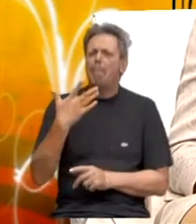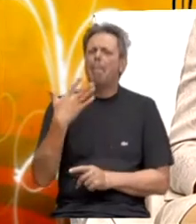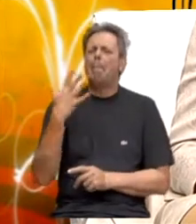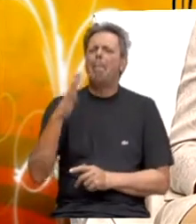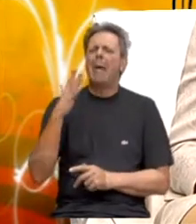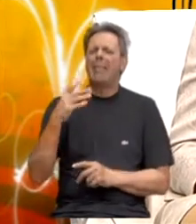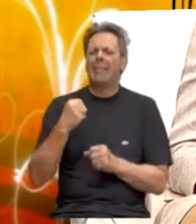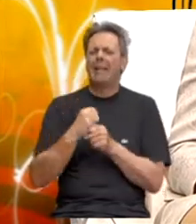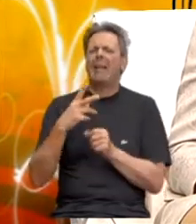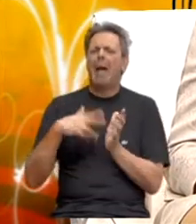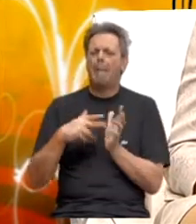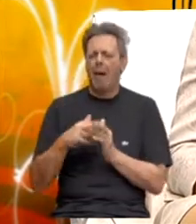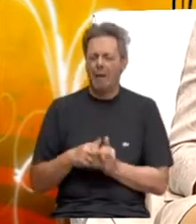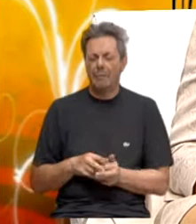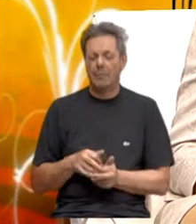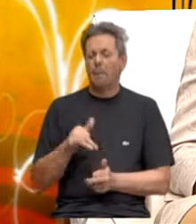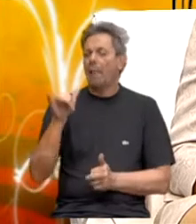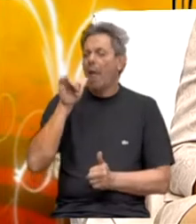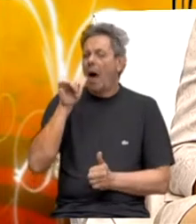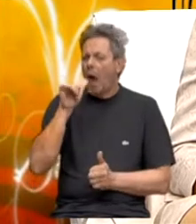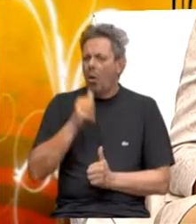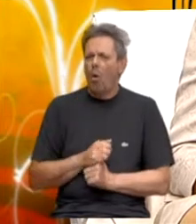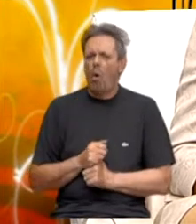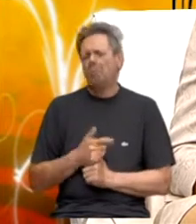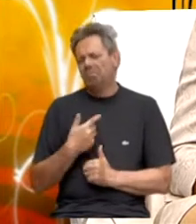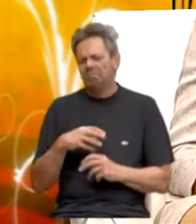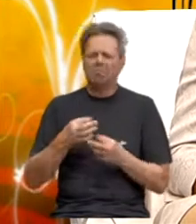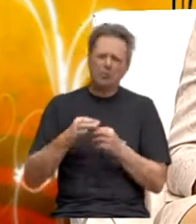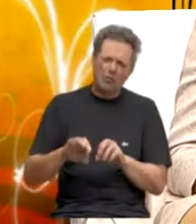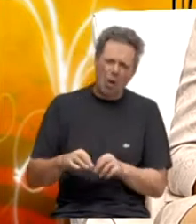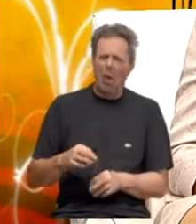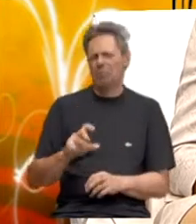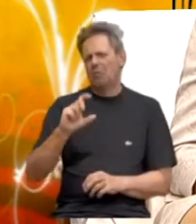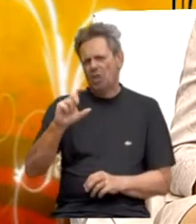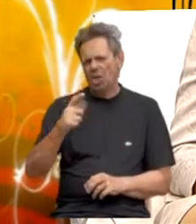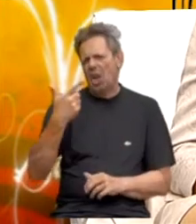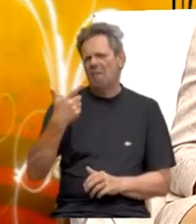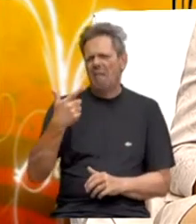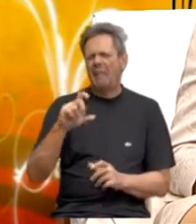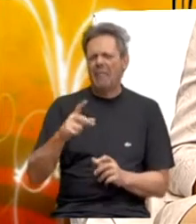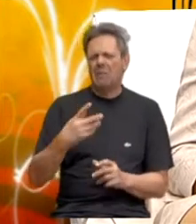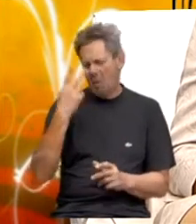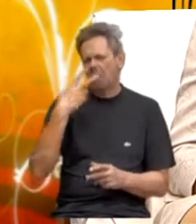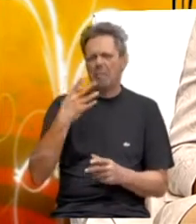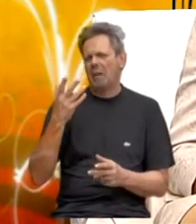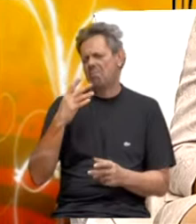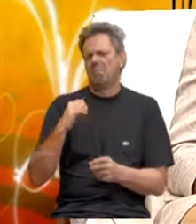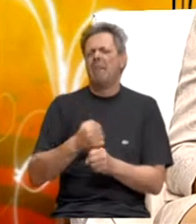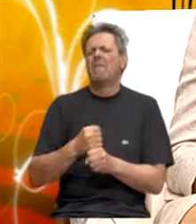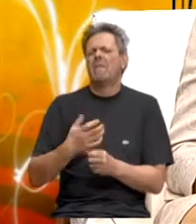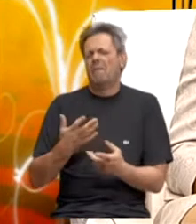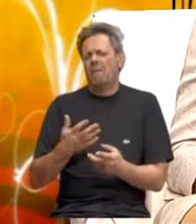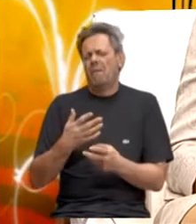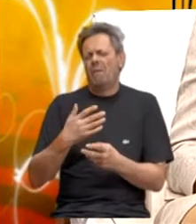dnevno. Što se tiče alkohola, znači dopuštena je čaša od 2 deci vina, na primjer, za muškarce